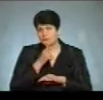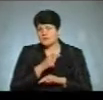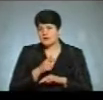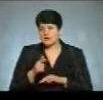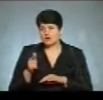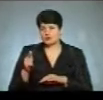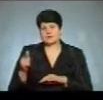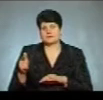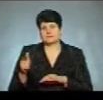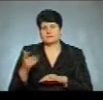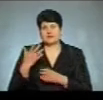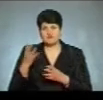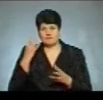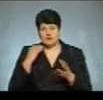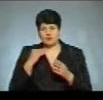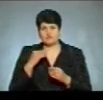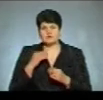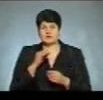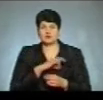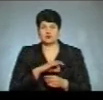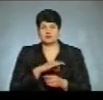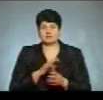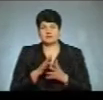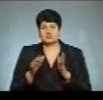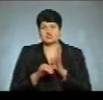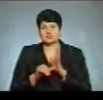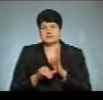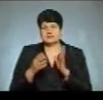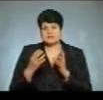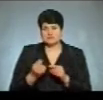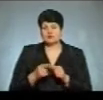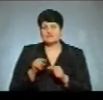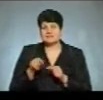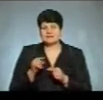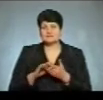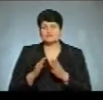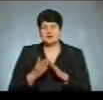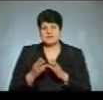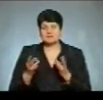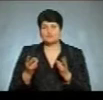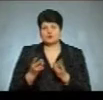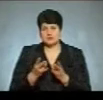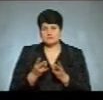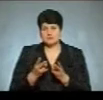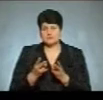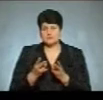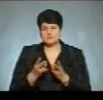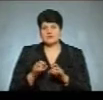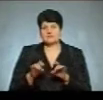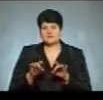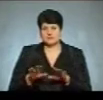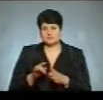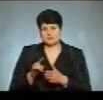який враховується дохід для призначення субсидій понад 60 днів, то в цій ситуації потрібно врегулювати питання